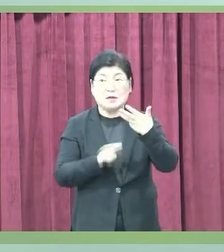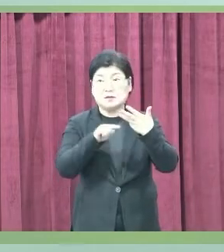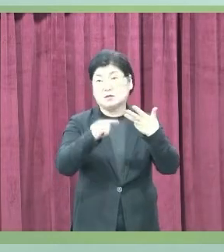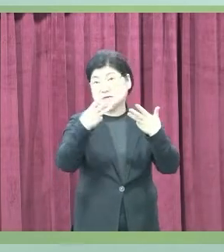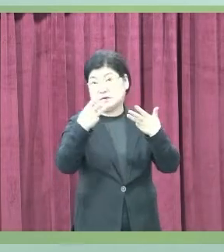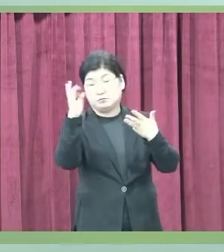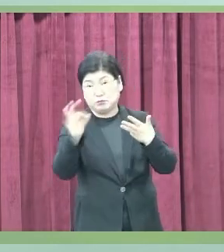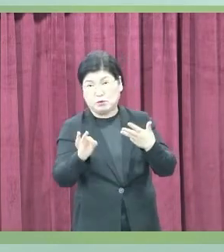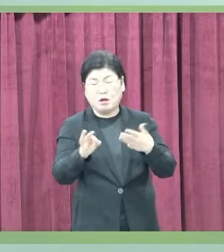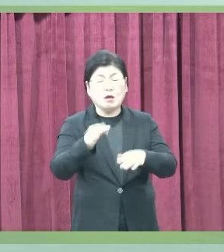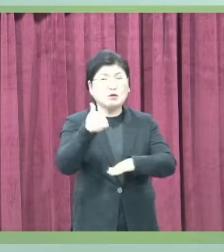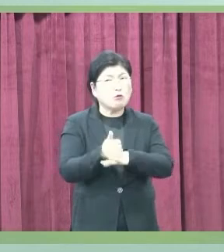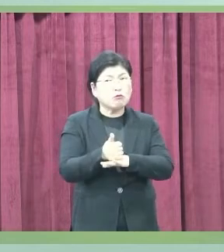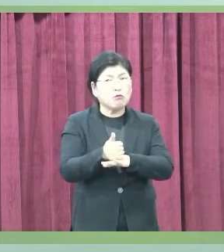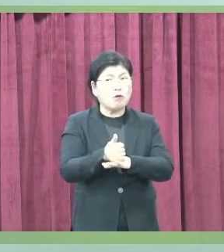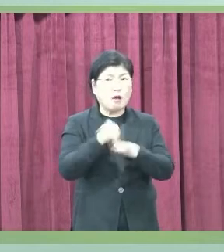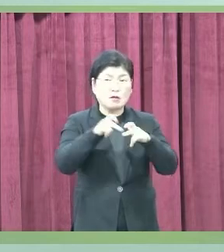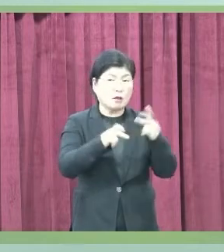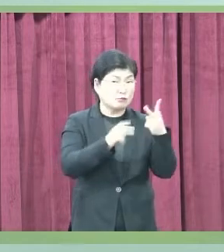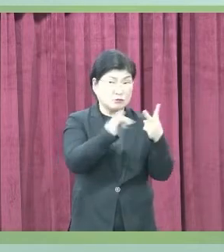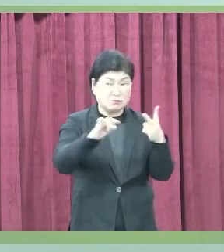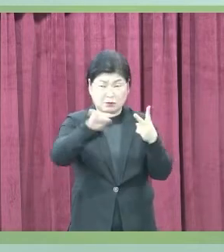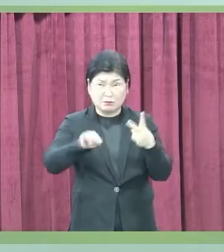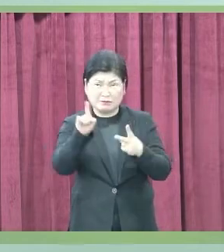그러니까 장애인 2명 중에서 1명이 고혈압을 가지고 있고